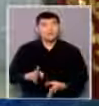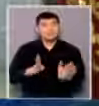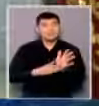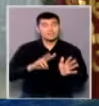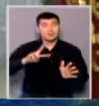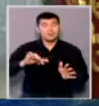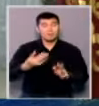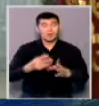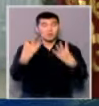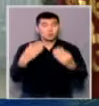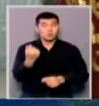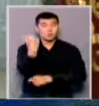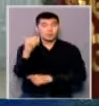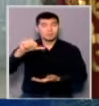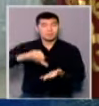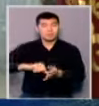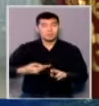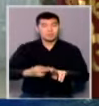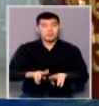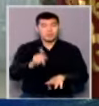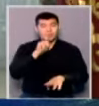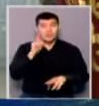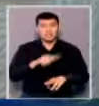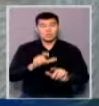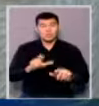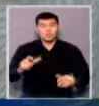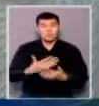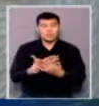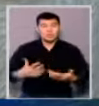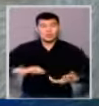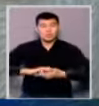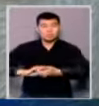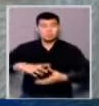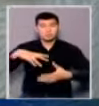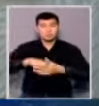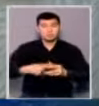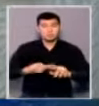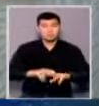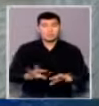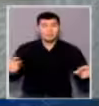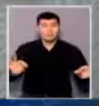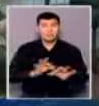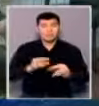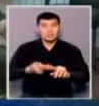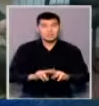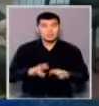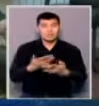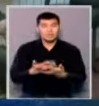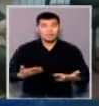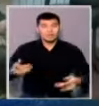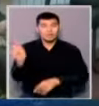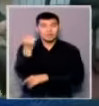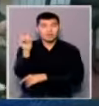мая Дню Победы. В нем приняли участие молодые люди из разных этносов. На вечере звучали песни военных лет, а